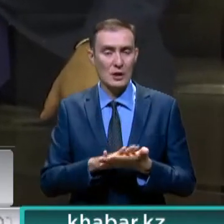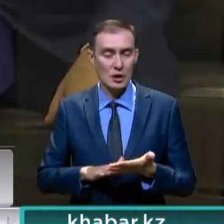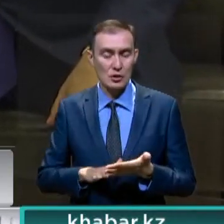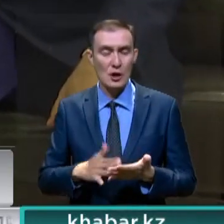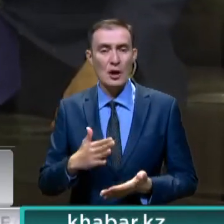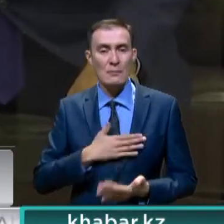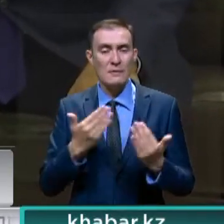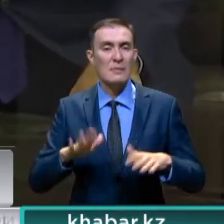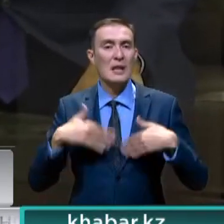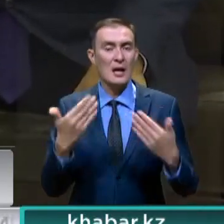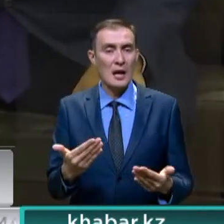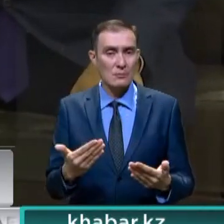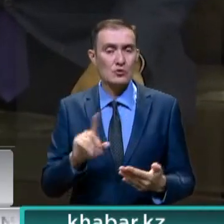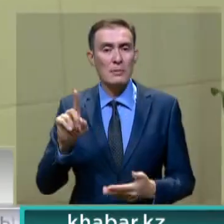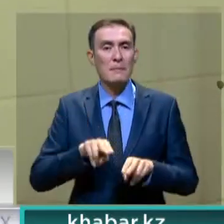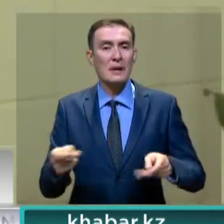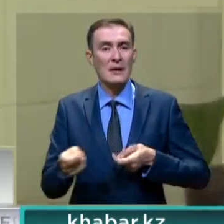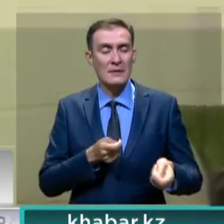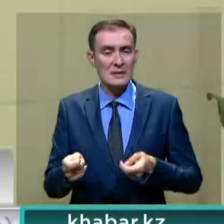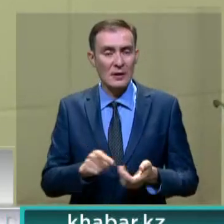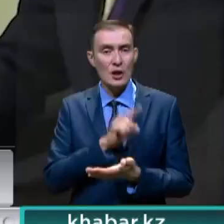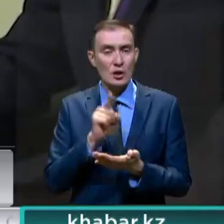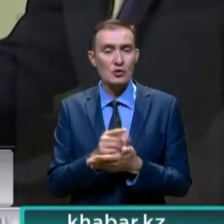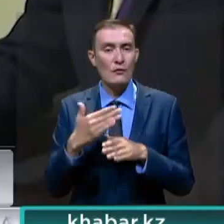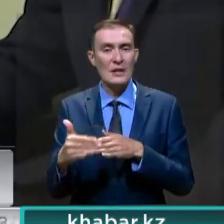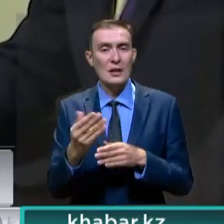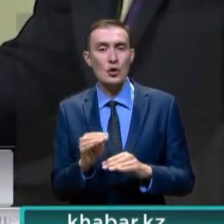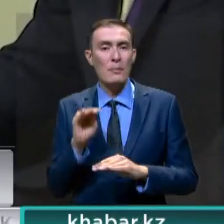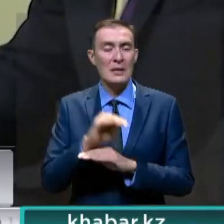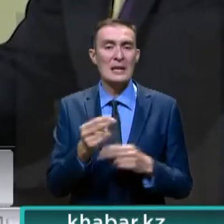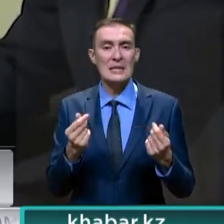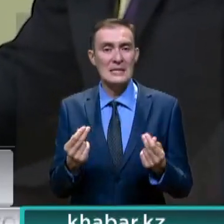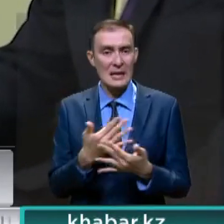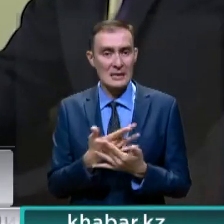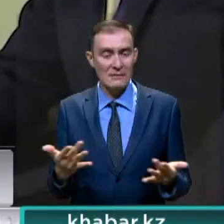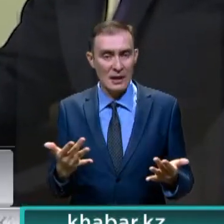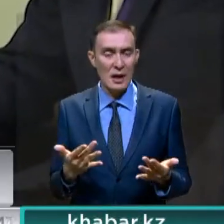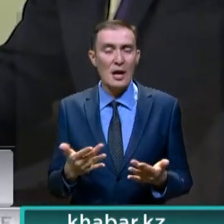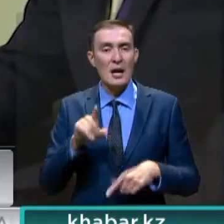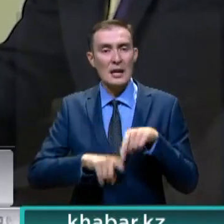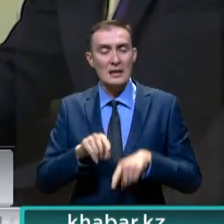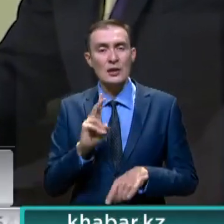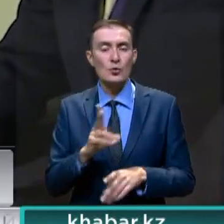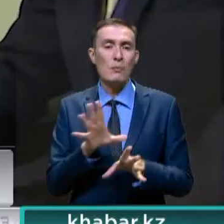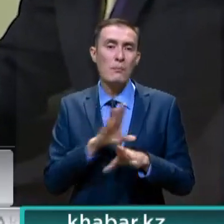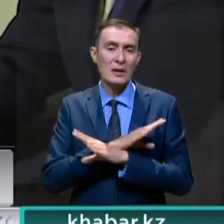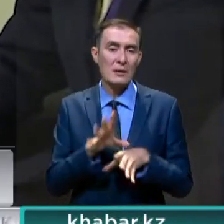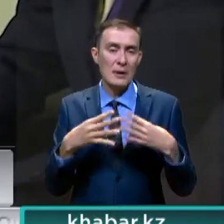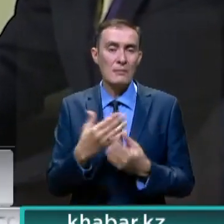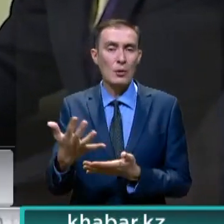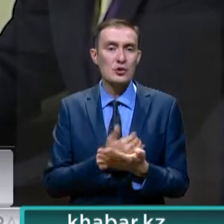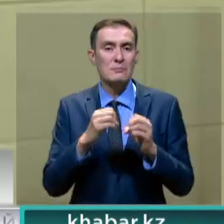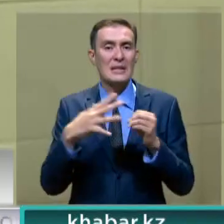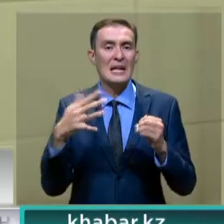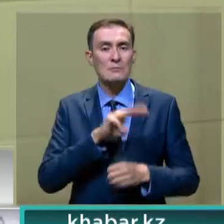Мы вышли с предложениями в адрес правительства. Оно должно выделить дополнительные средства. Близкие погибших получат по 15 миллионов